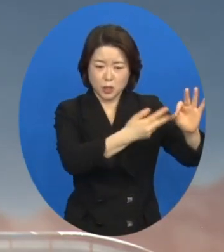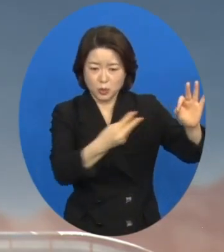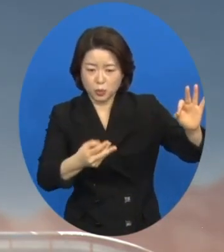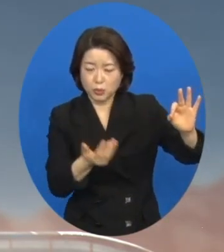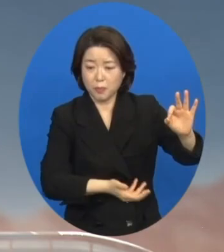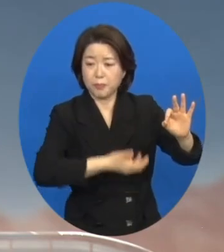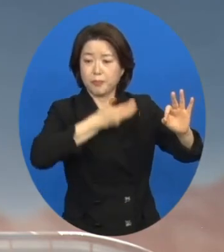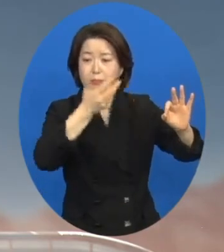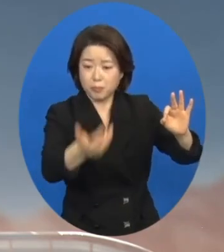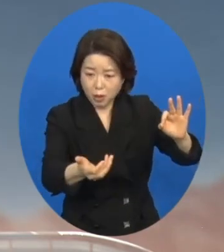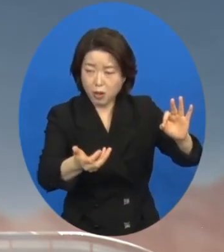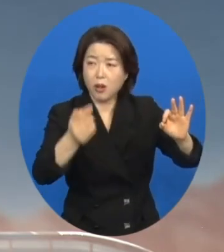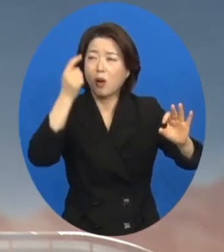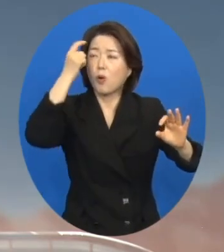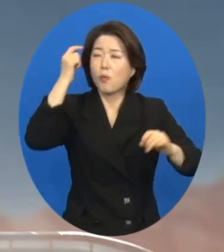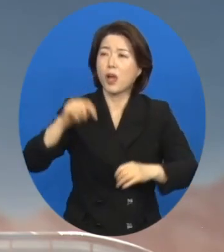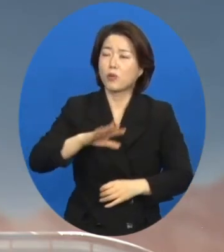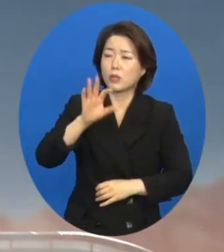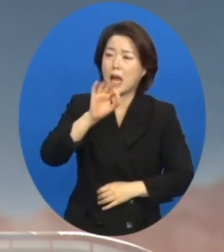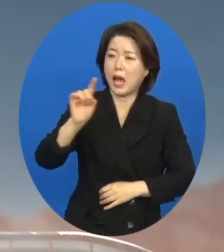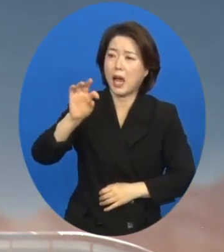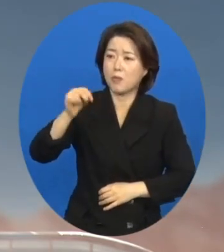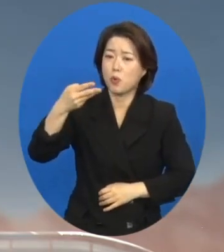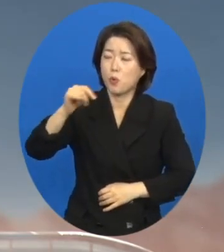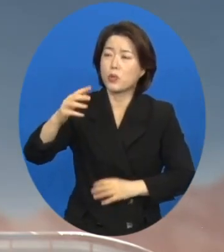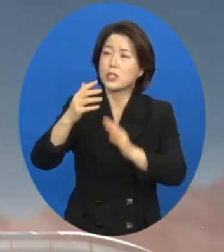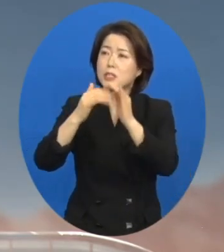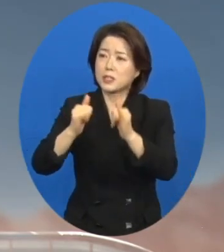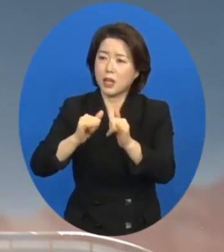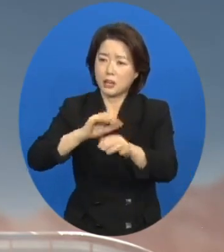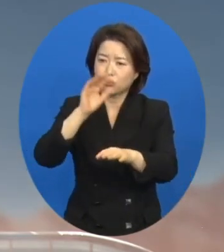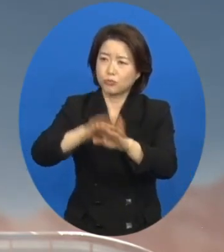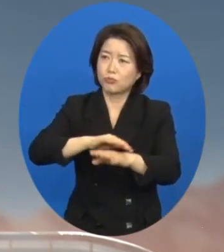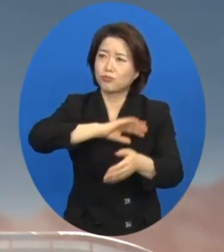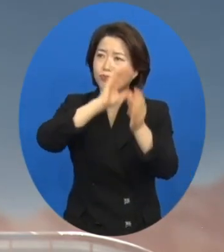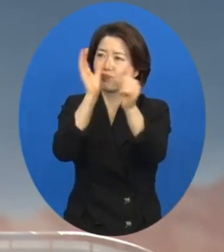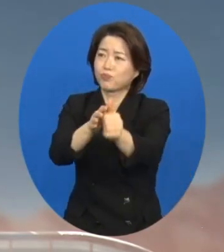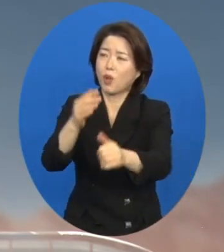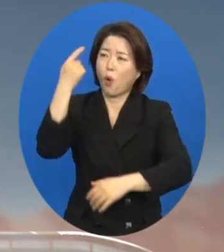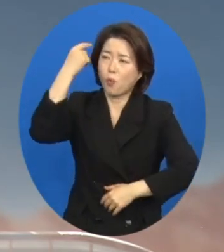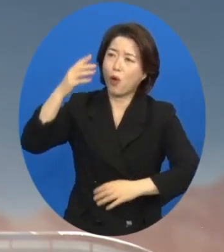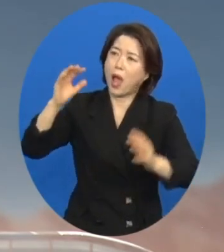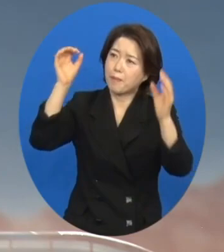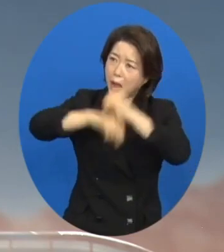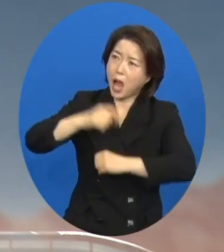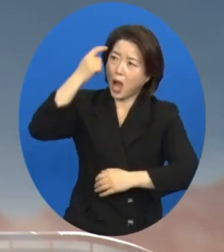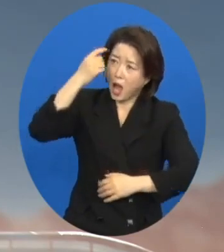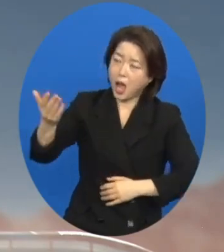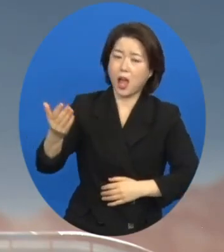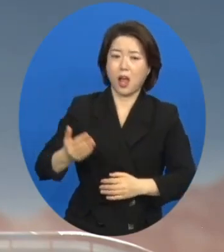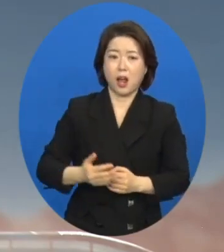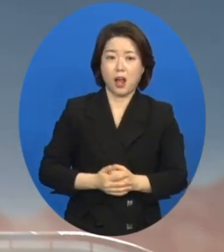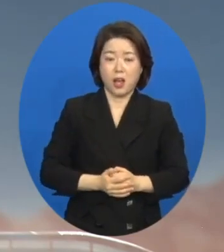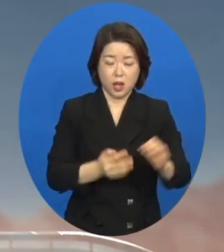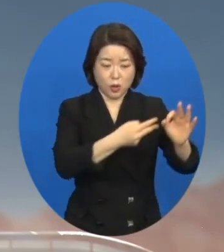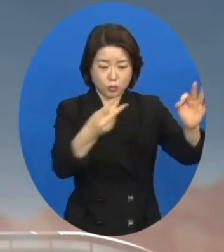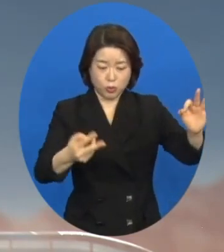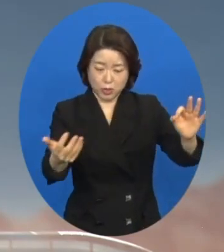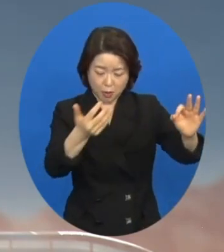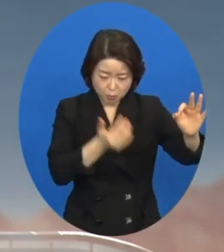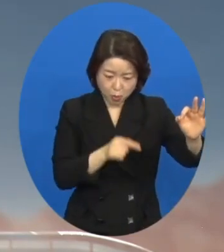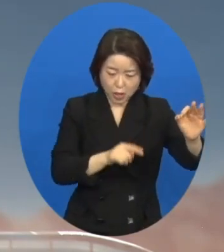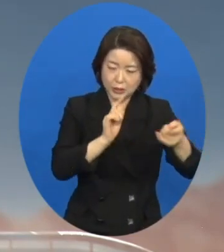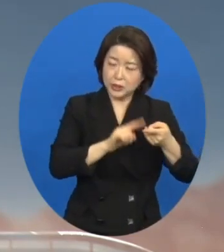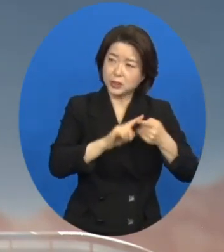하시고 왜 우리를 아모리 사람의 손에 넘겨 멸망시키려 하십니까? 차라리 우리가 요단강 동편에 그대로